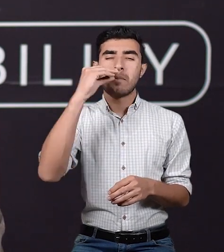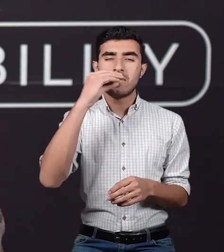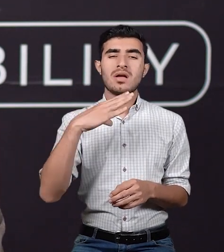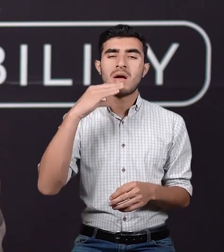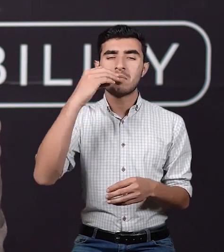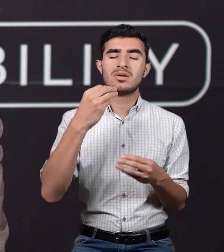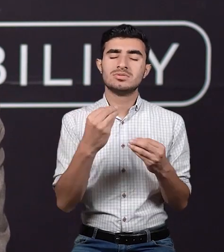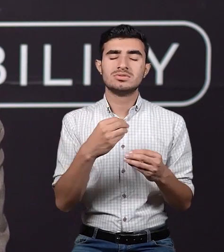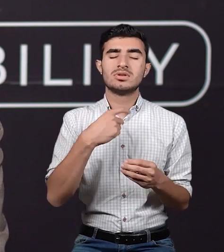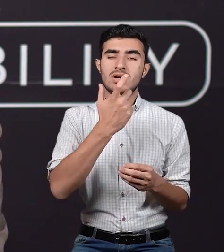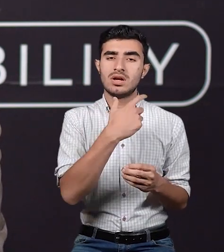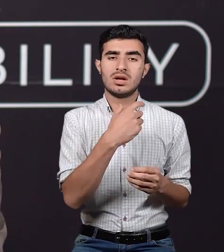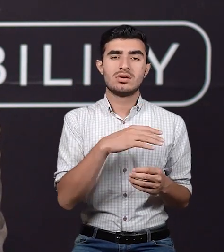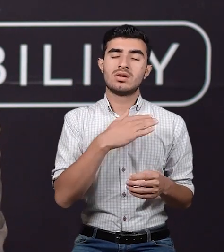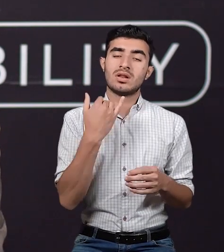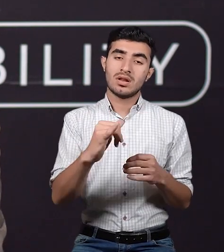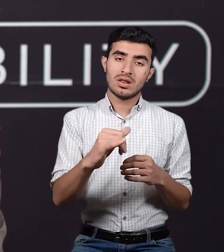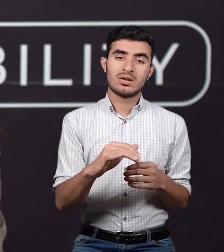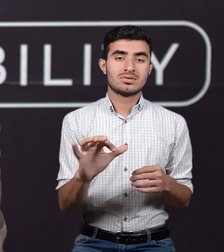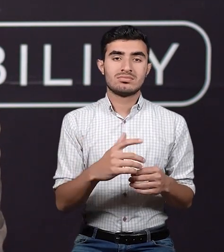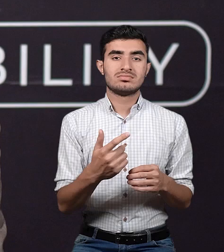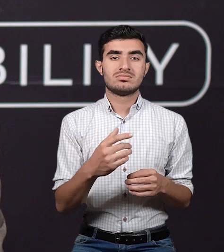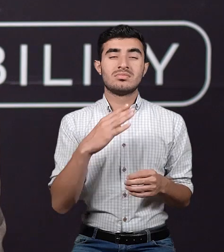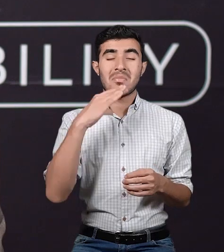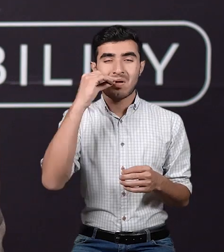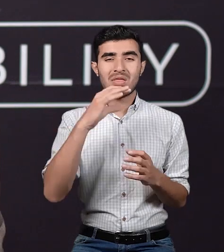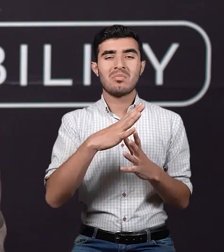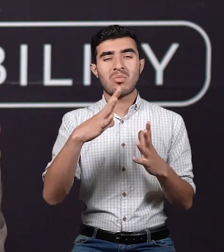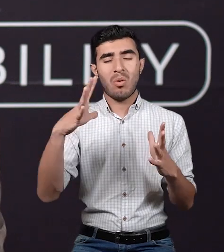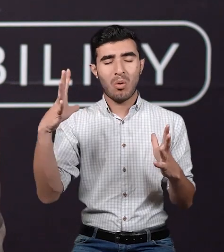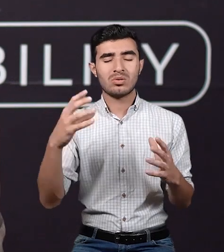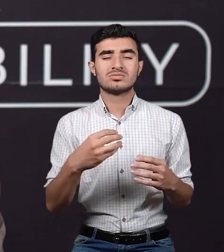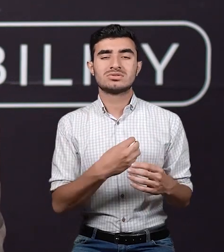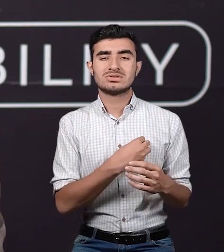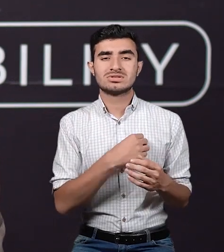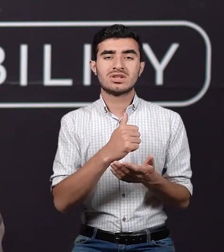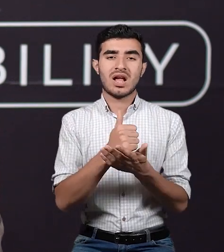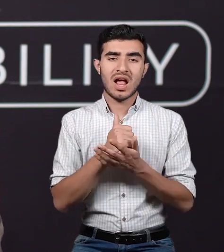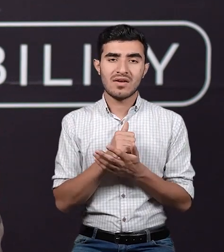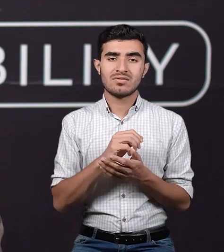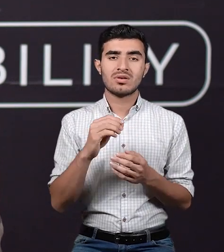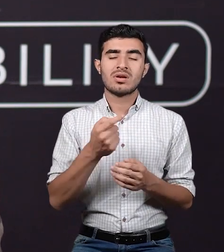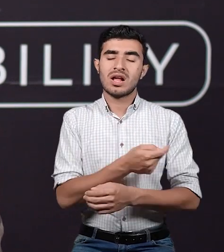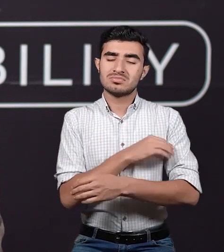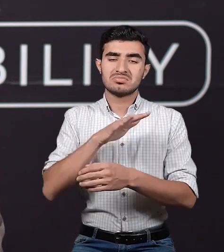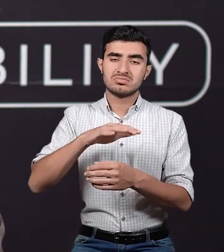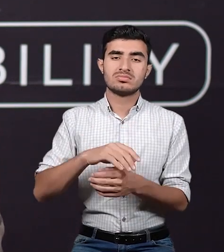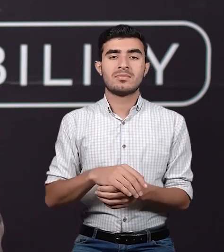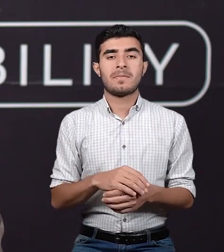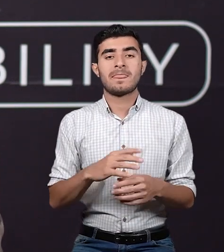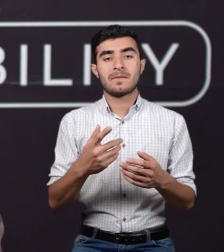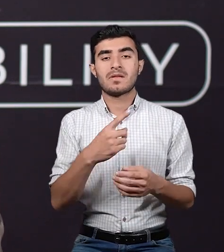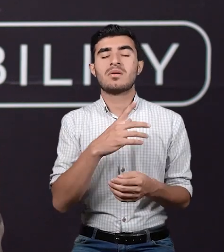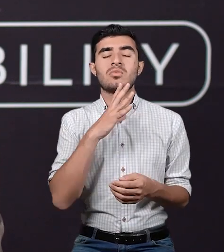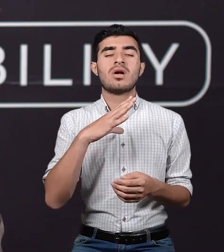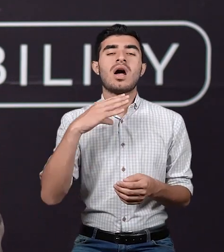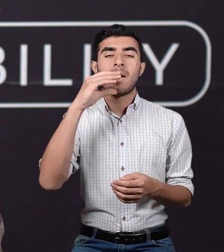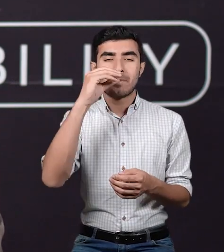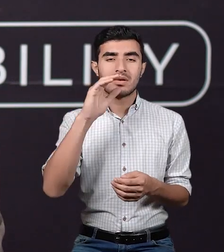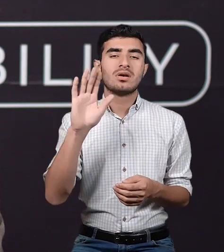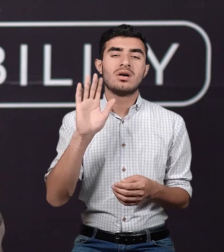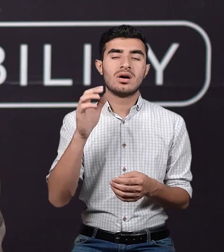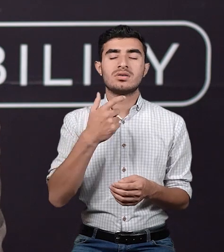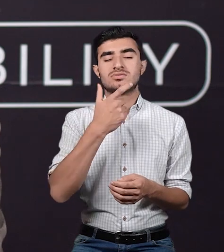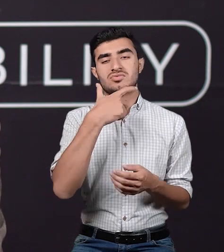کر مسیحا ہوتی ہے۔ وہ بھی ہائے ماں کرتا مر گیا، اور چند ہی لمحوں کے